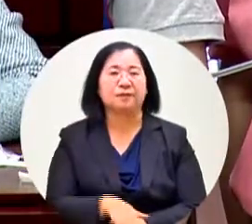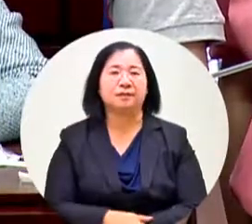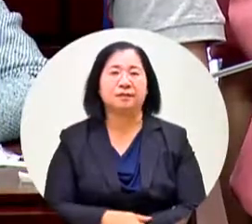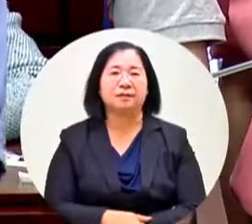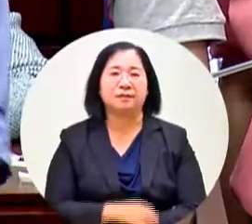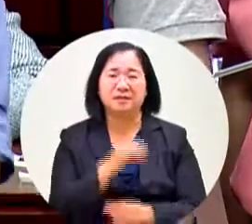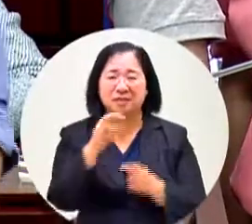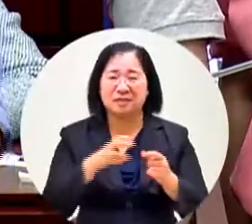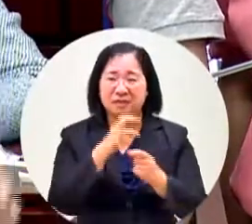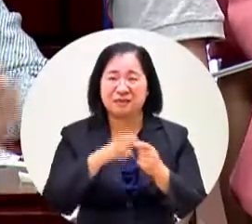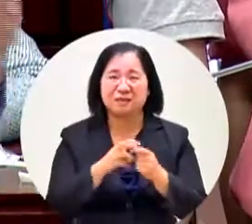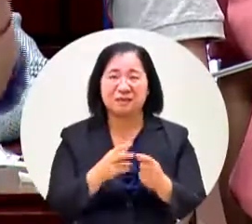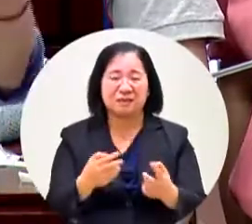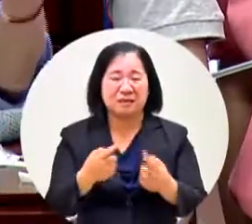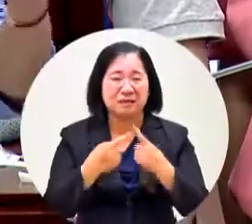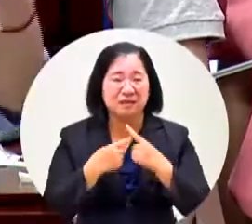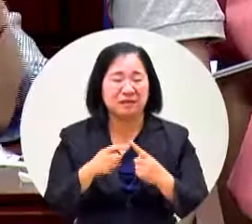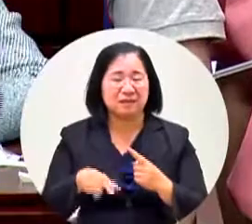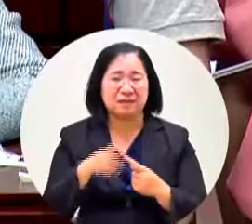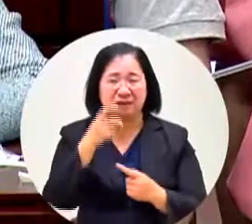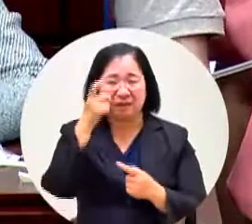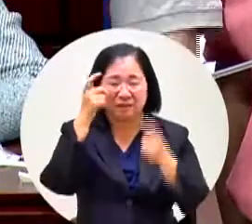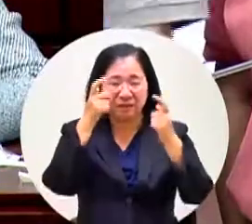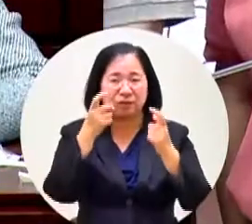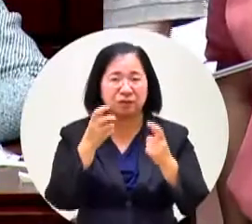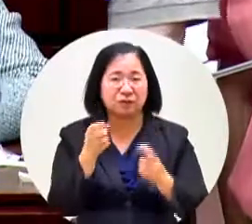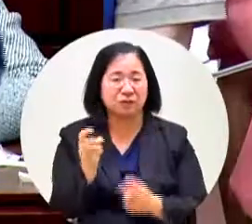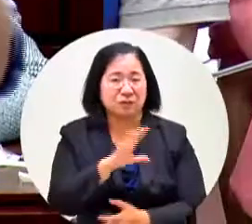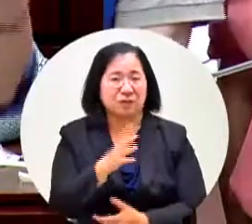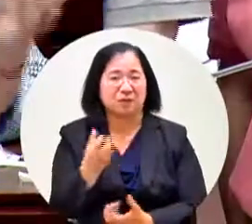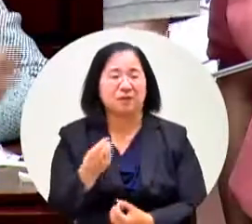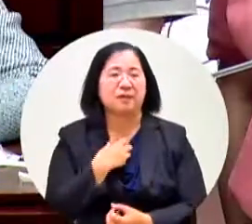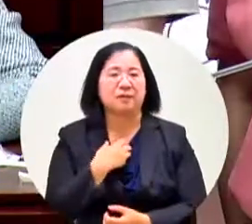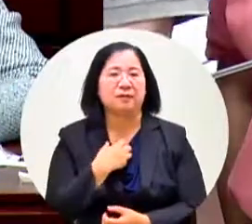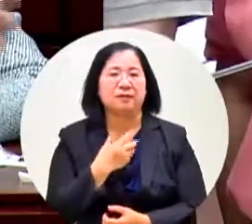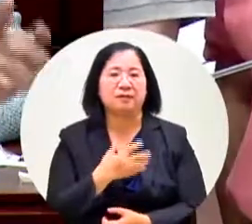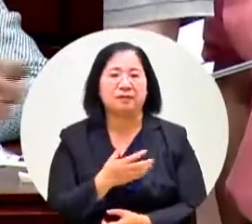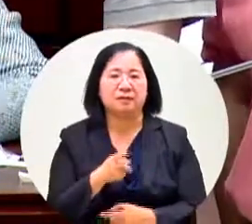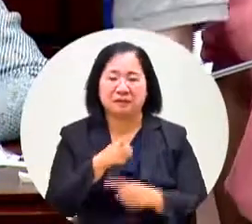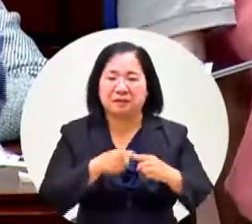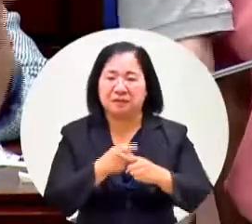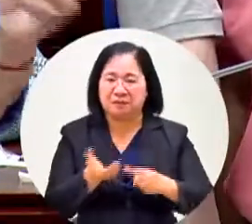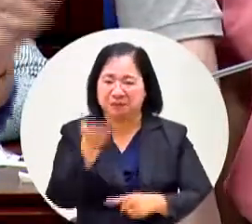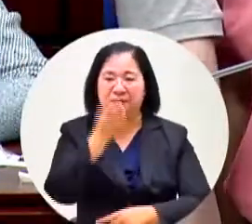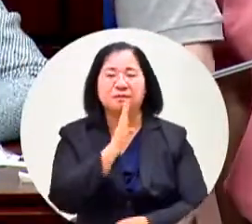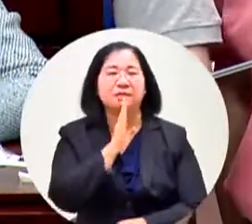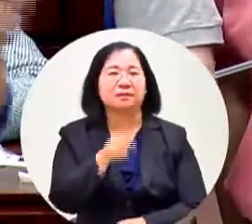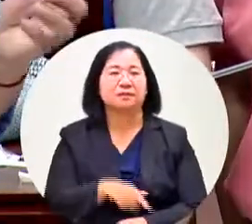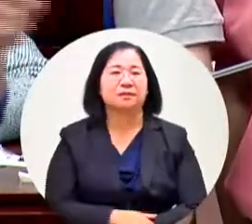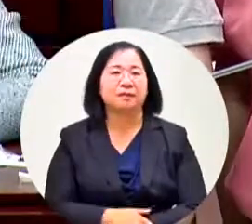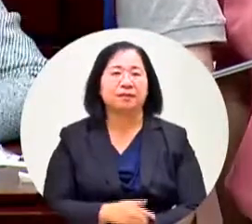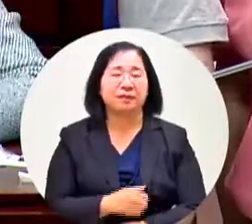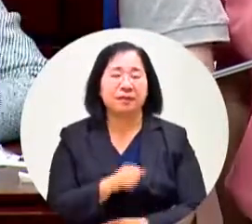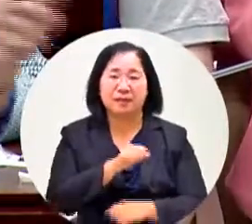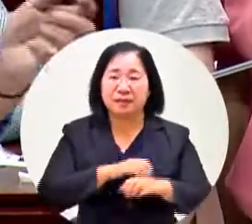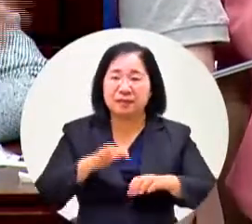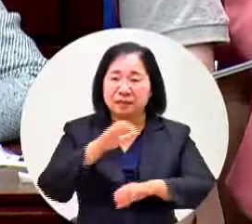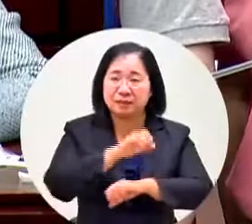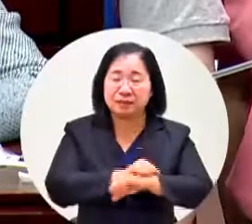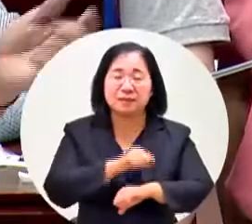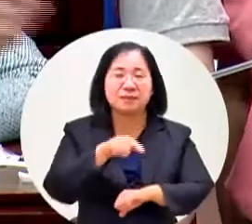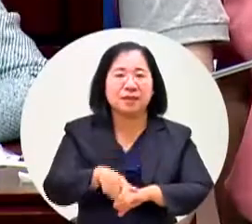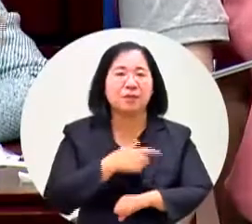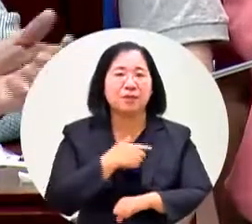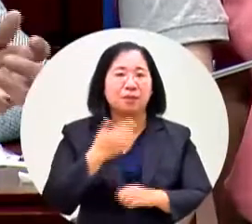查，30年以上没有来高雄的几乎是一半以上。那我觉得这些人一直不停地来高雄，在